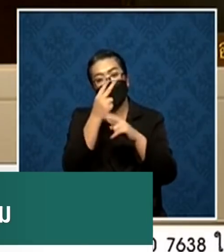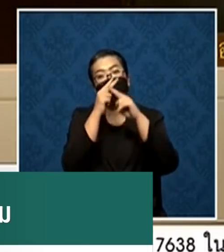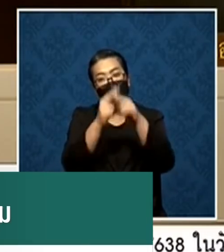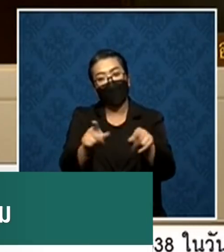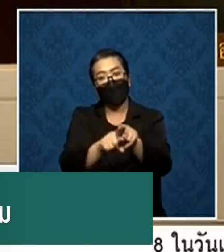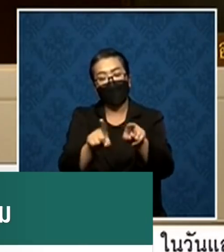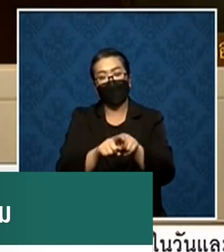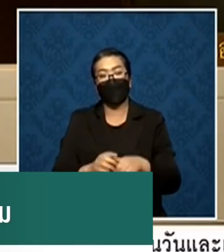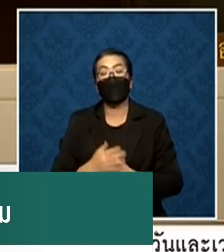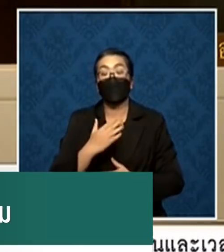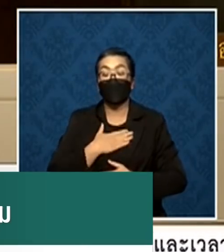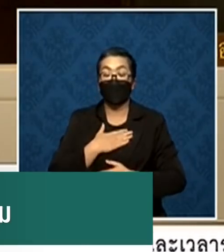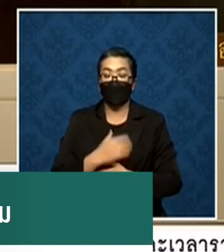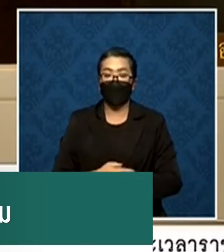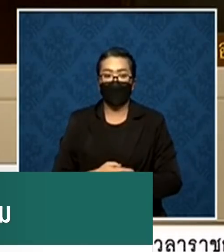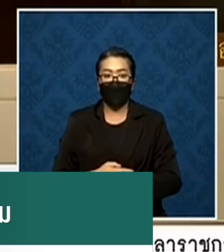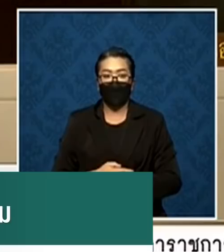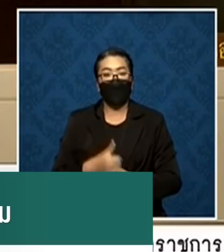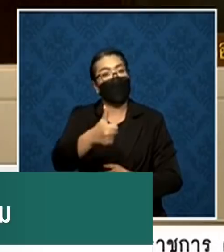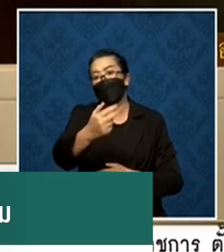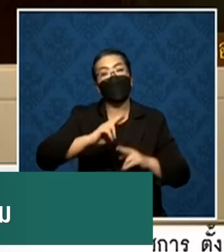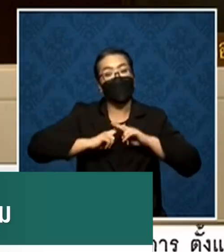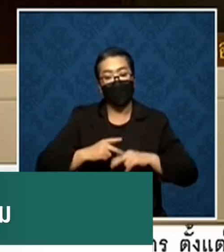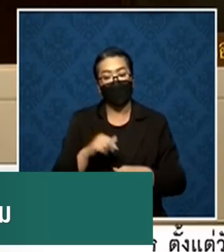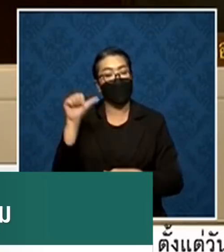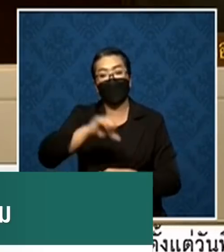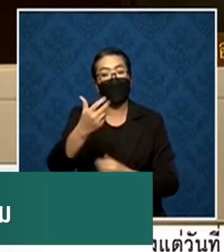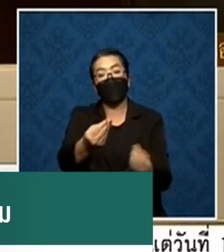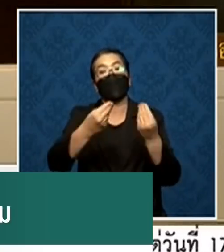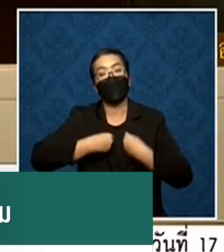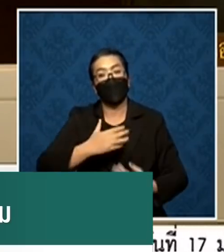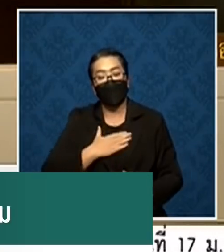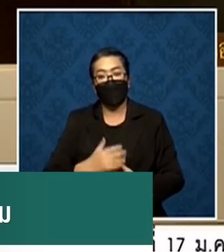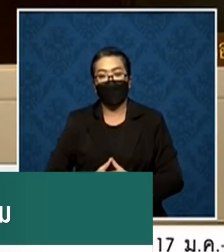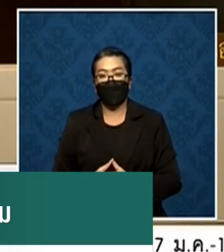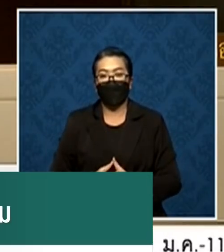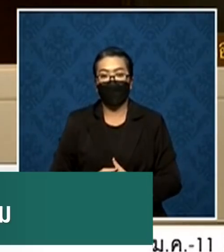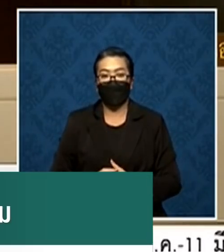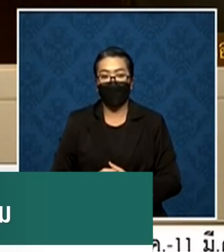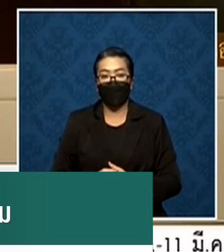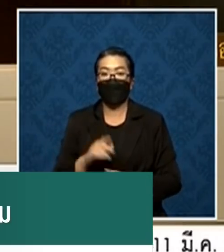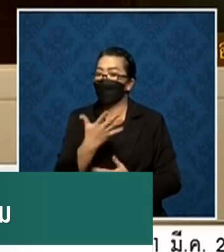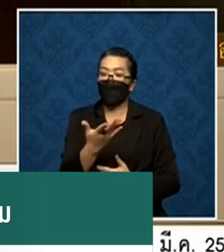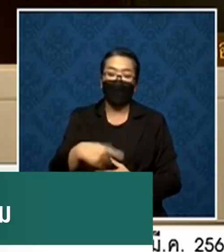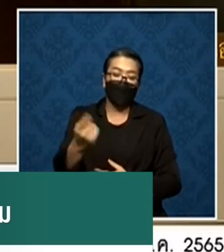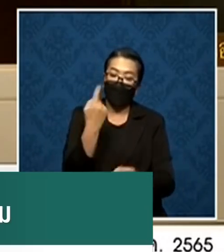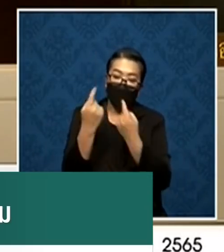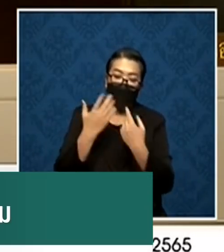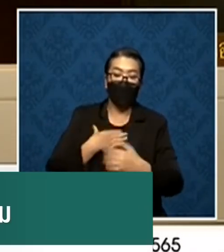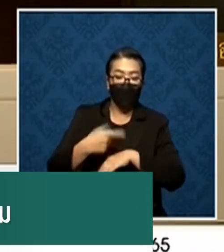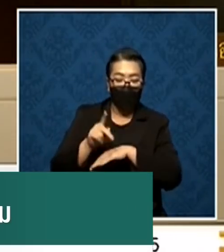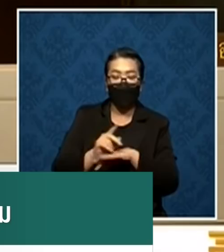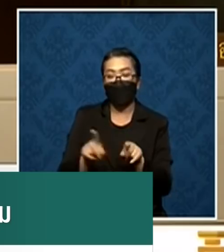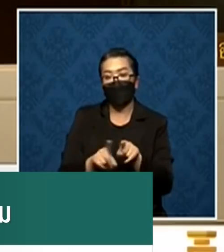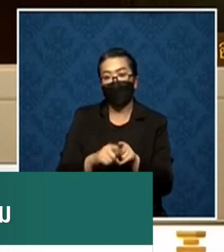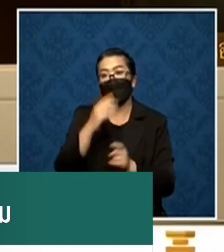านมากที่สุดโดยให้โอกาสก็มากที่สุดเพราะนั้นถ้าเราไปยึดไปทำพูดคนใดคนหนึ่งขึ้นมาเนี่ยมันก็มีปัญหา